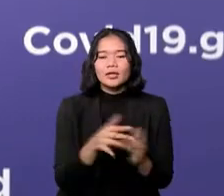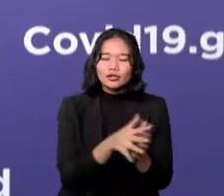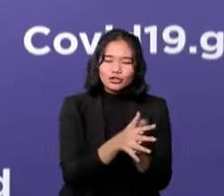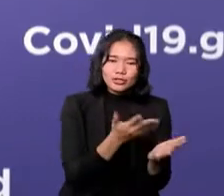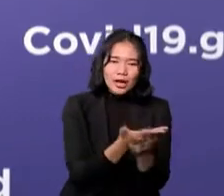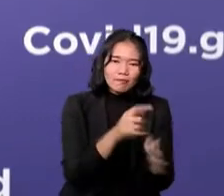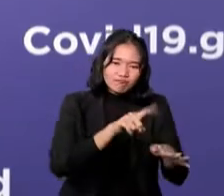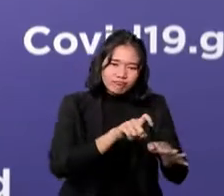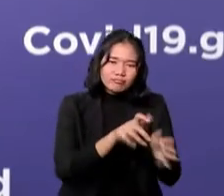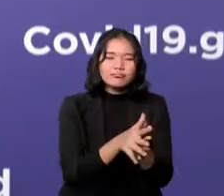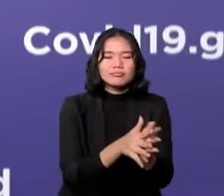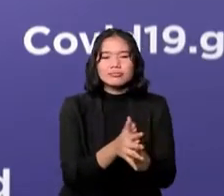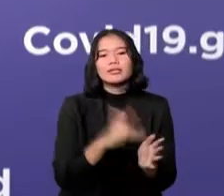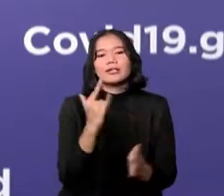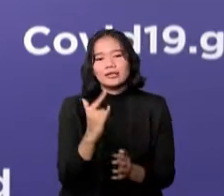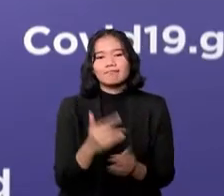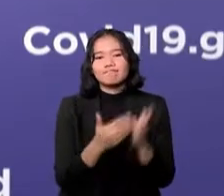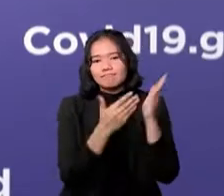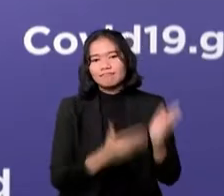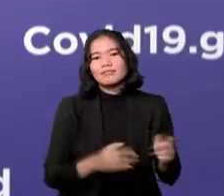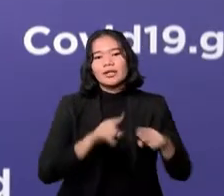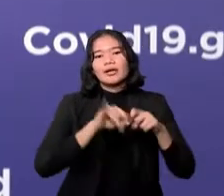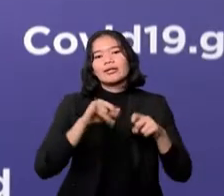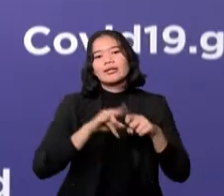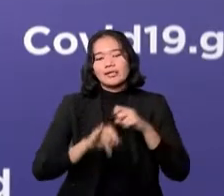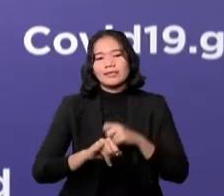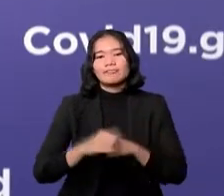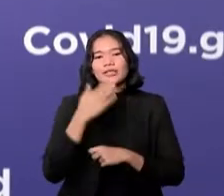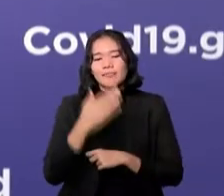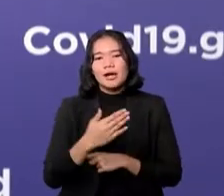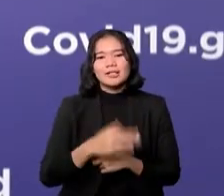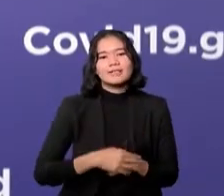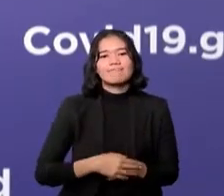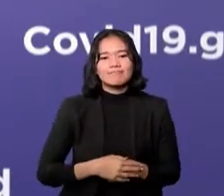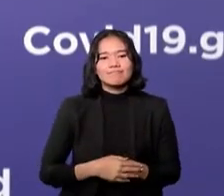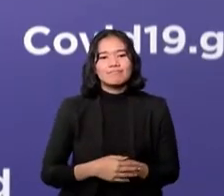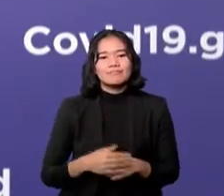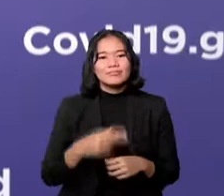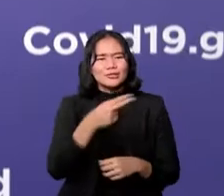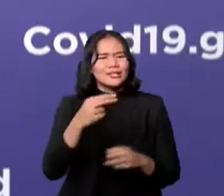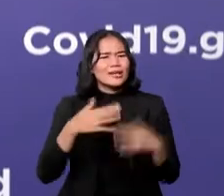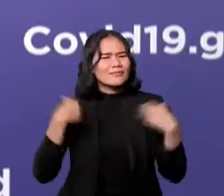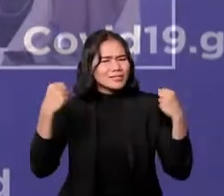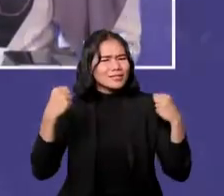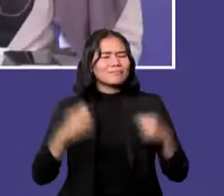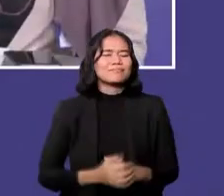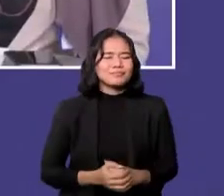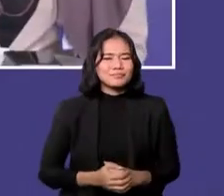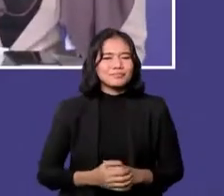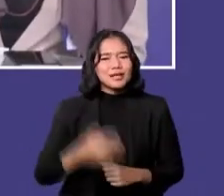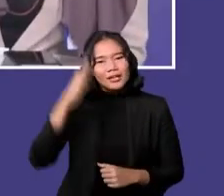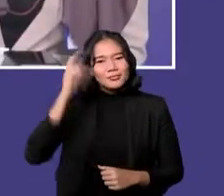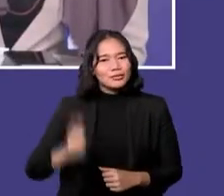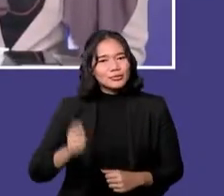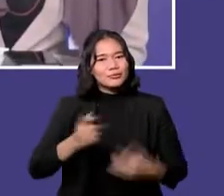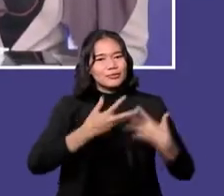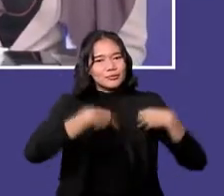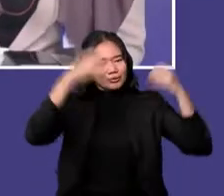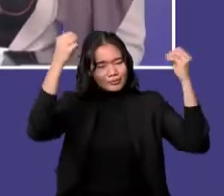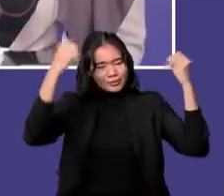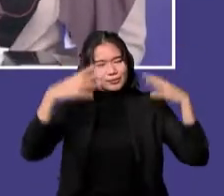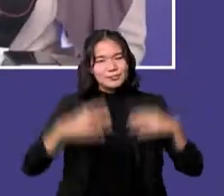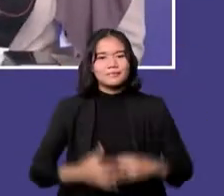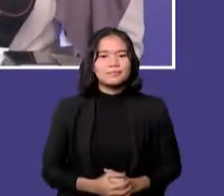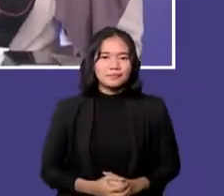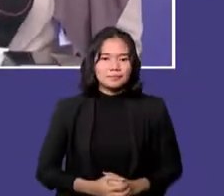cuci tangan pakai sabun. Saya Kiki, terima kasih. Indonesia, kita bisa. Assalamualaikum warahmatullahi wabarakatuh.